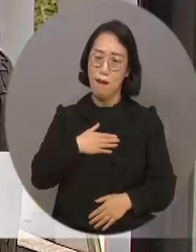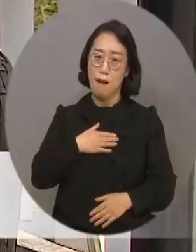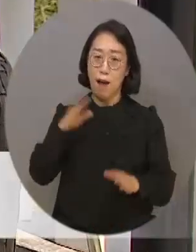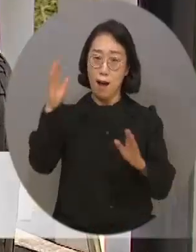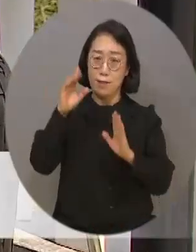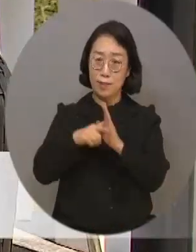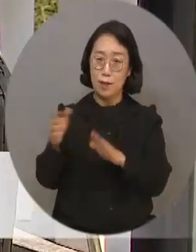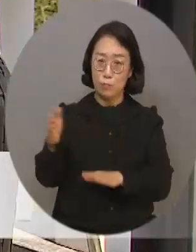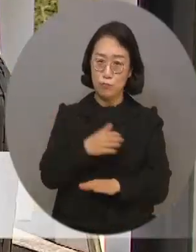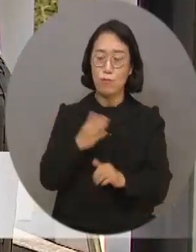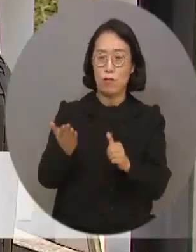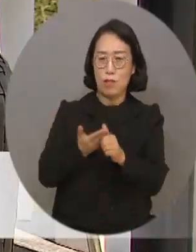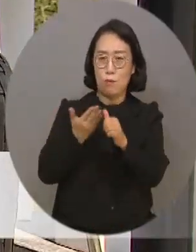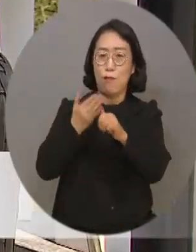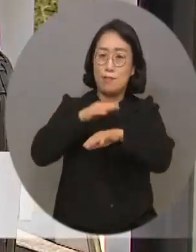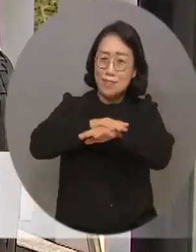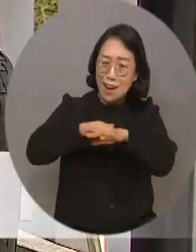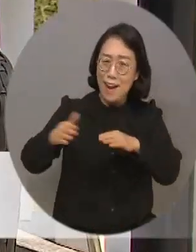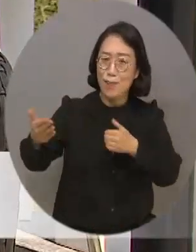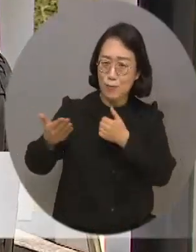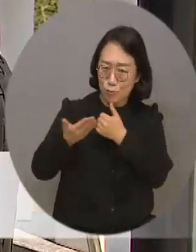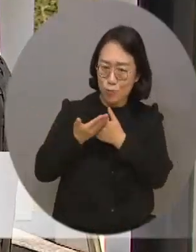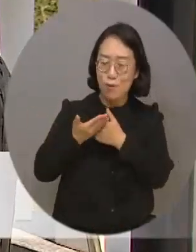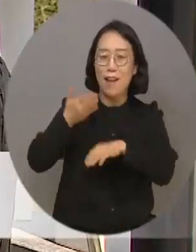잘 키워주셔서 감사합니다.